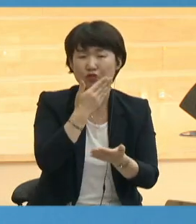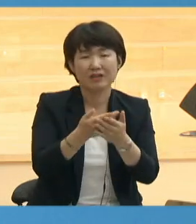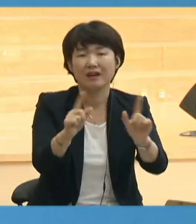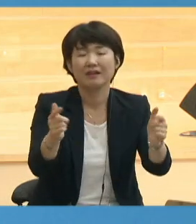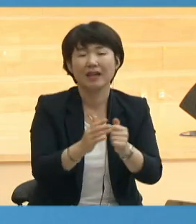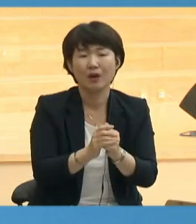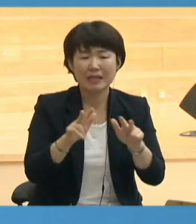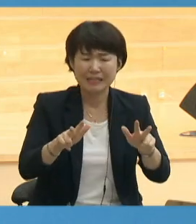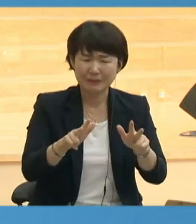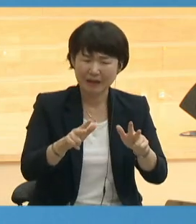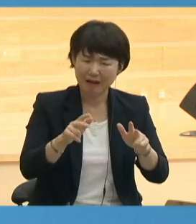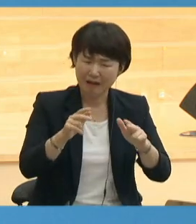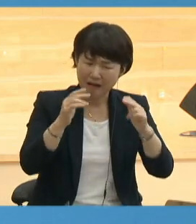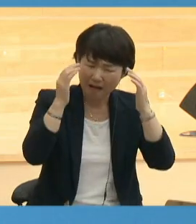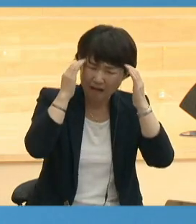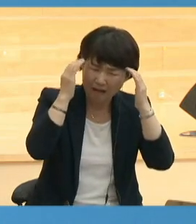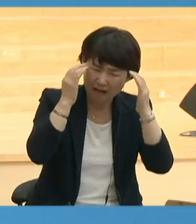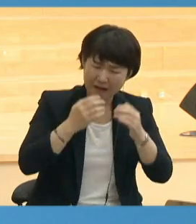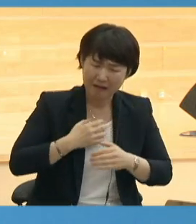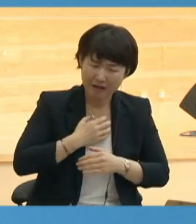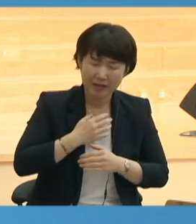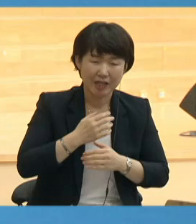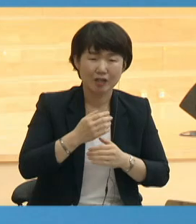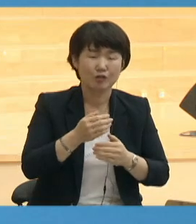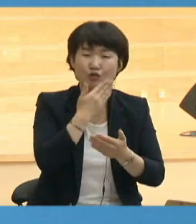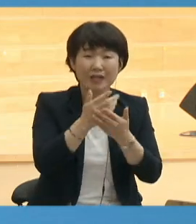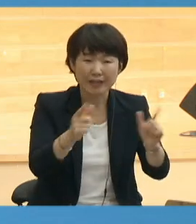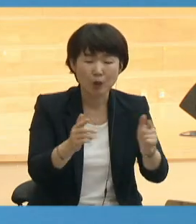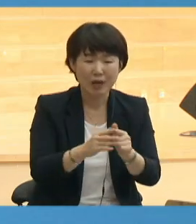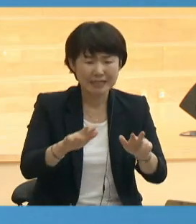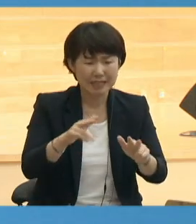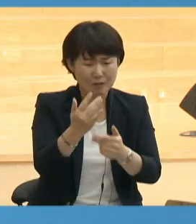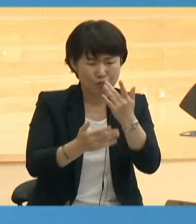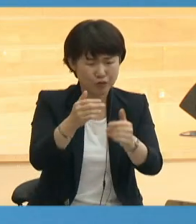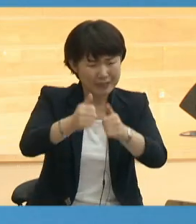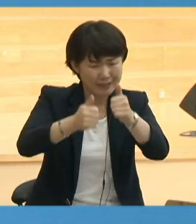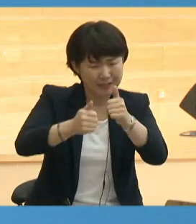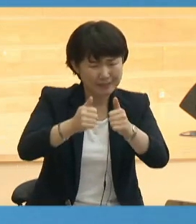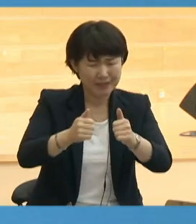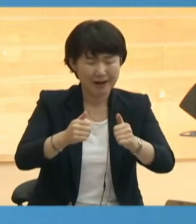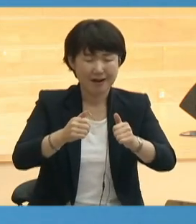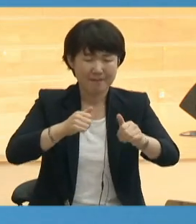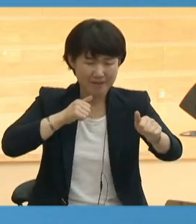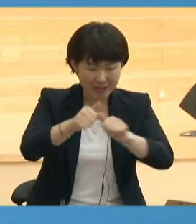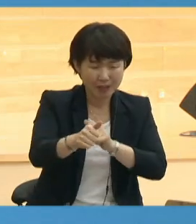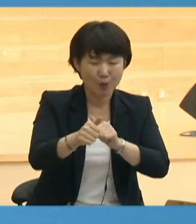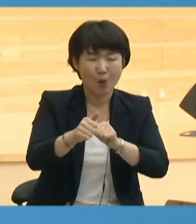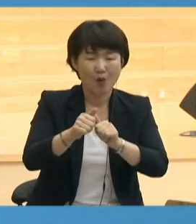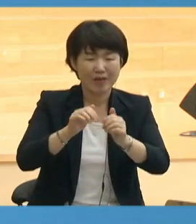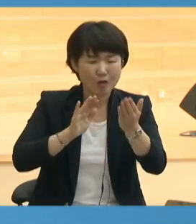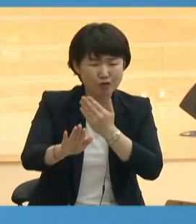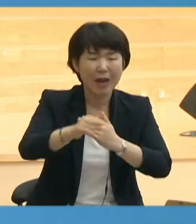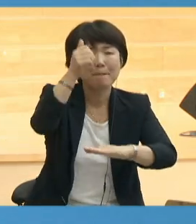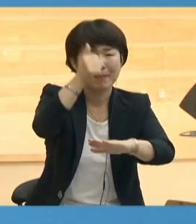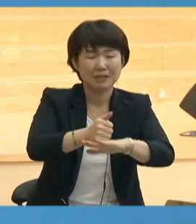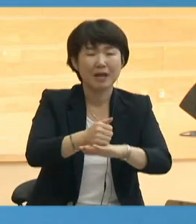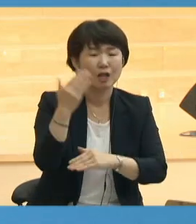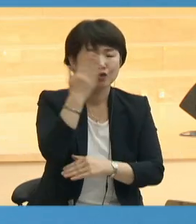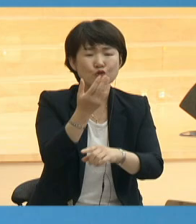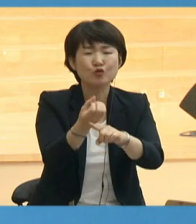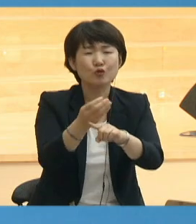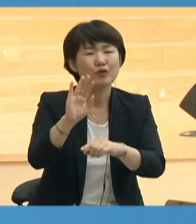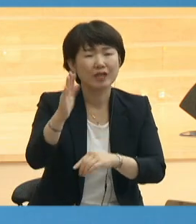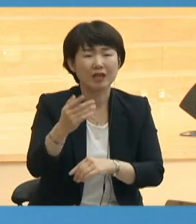실연 자체가 아닌 불 시험을 통과한 후에 나오는 순금이 더 중요한 거에요 예정 건염